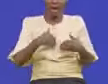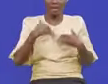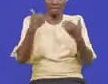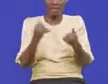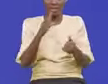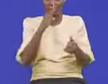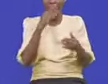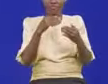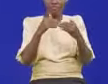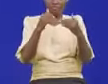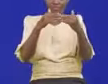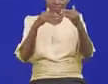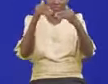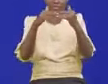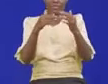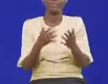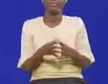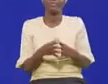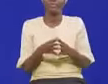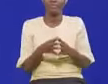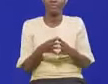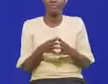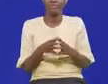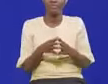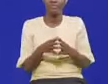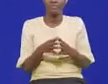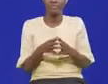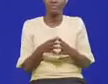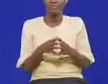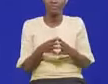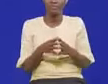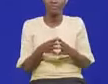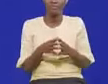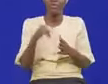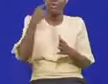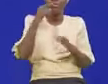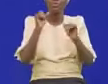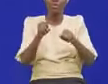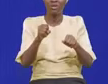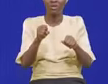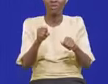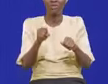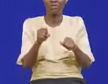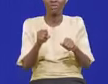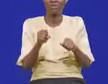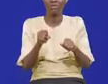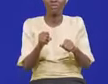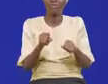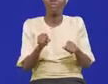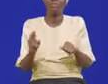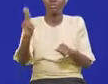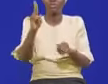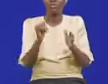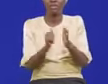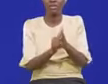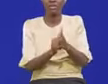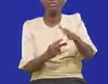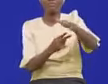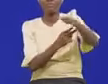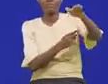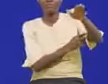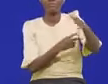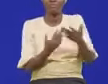Sisi ari otu ana ale otu pon le mau kwa mgweto dome. Mekalati atu anamaji.